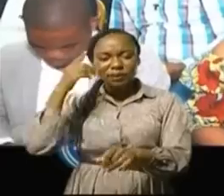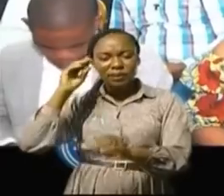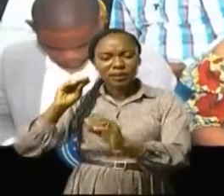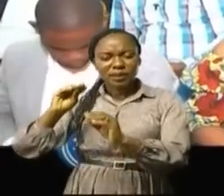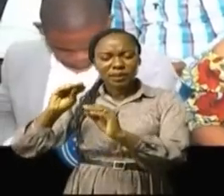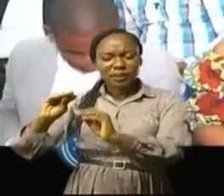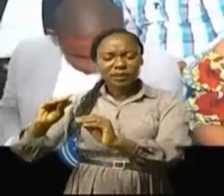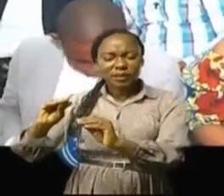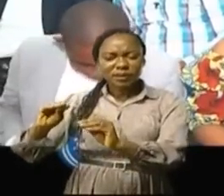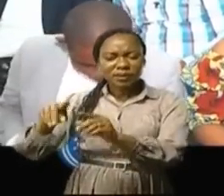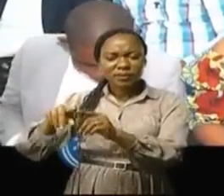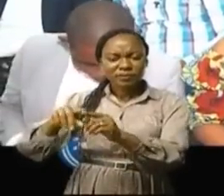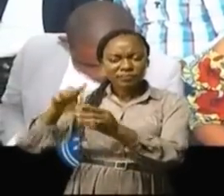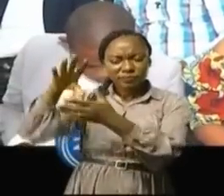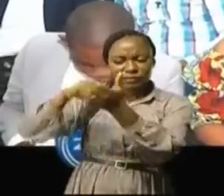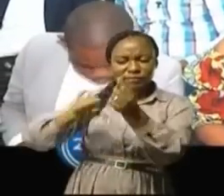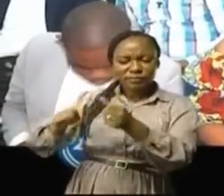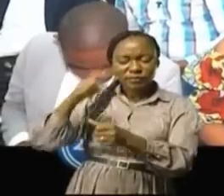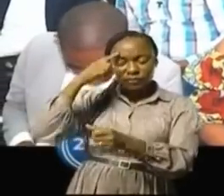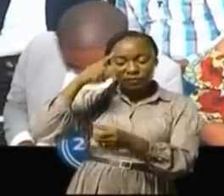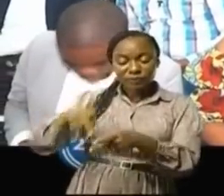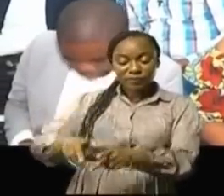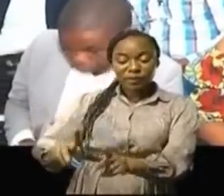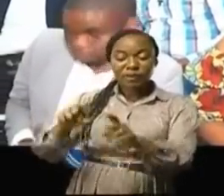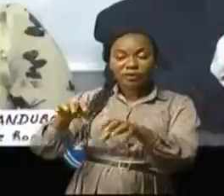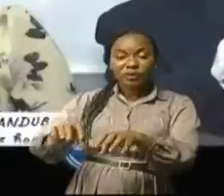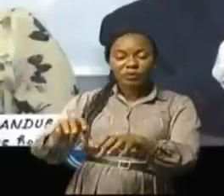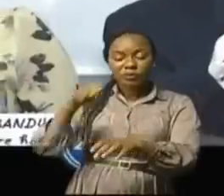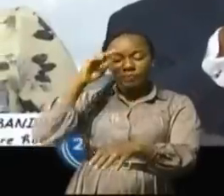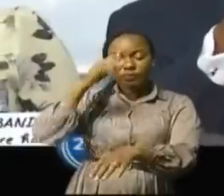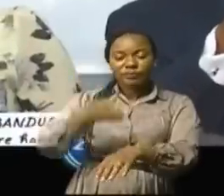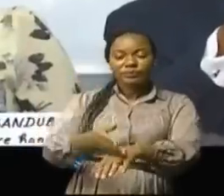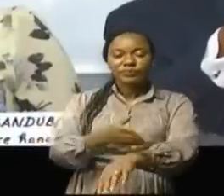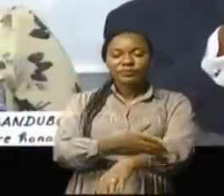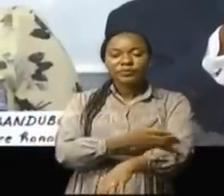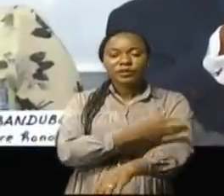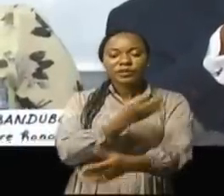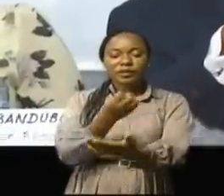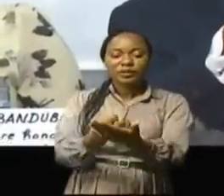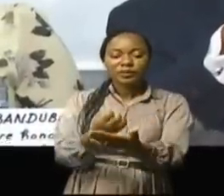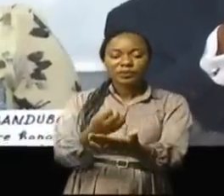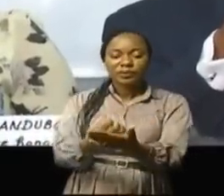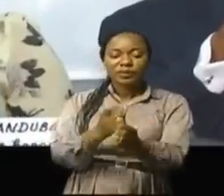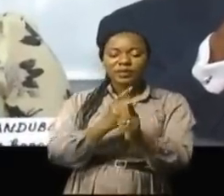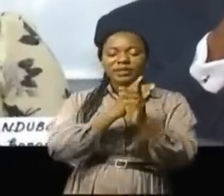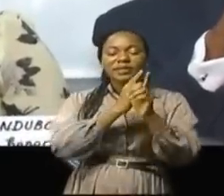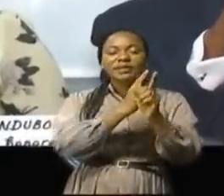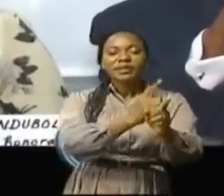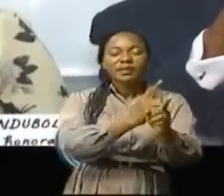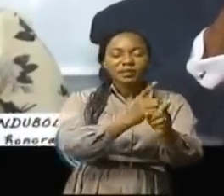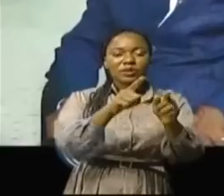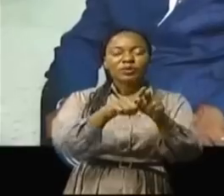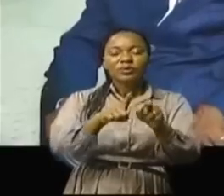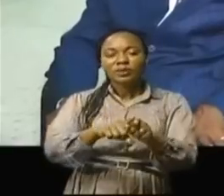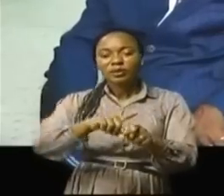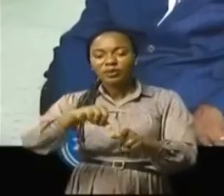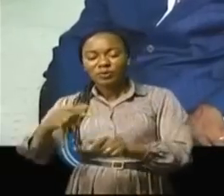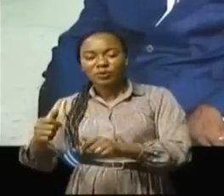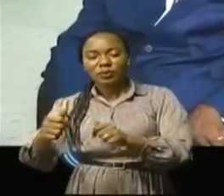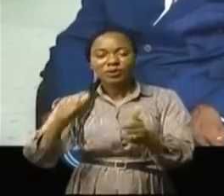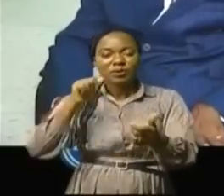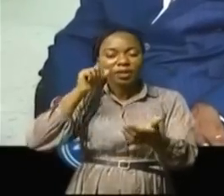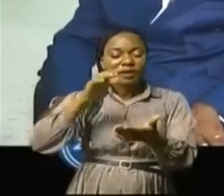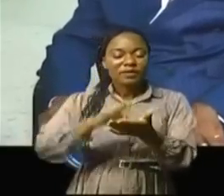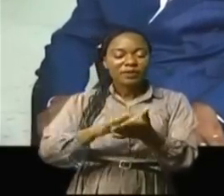tirer pour permettre à la RDC d'atteindre son émergence. De l'économie à la sécurité et autres positions de la femme en